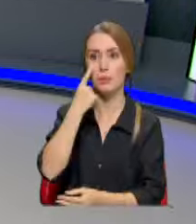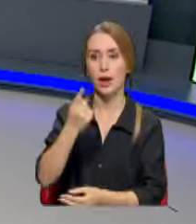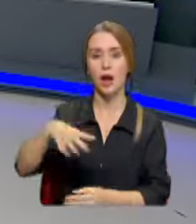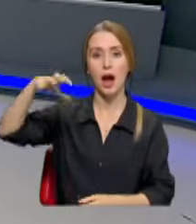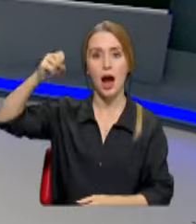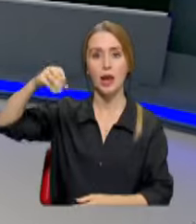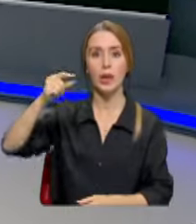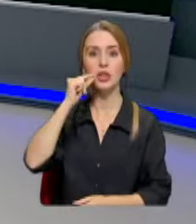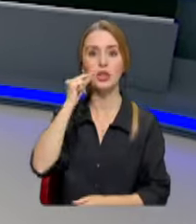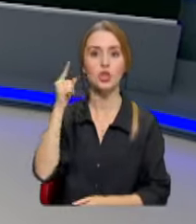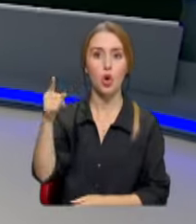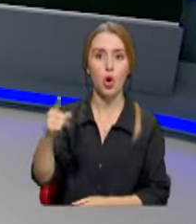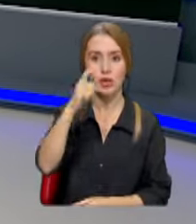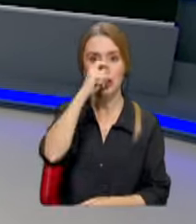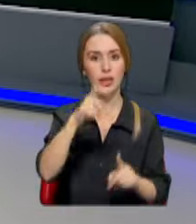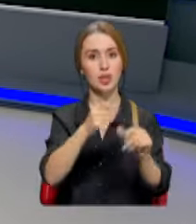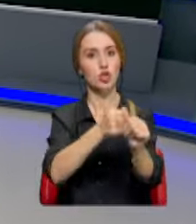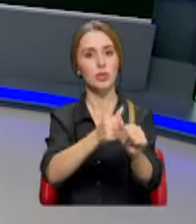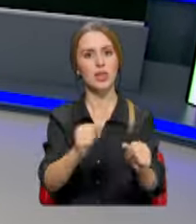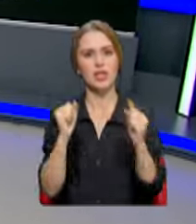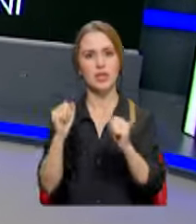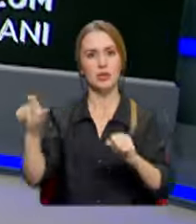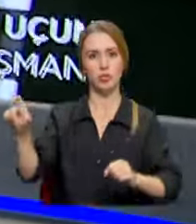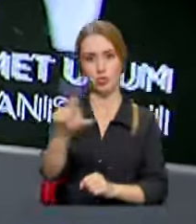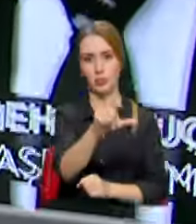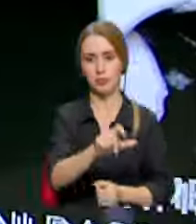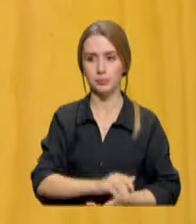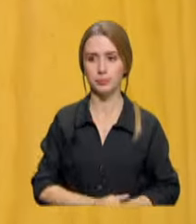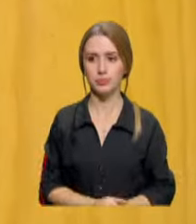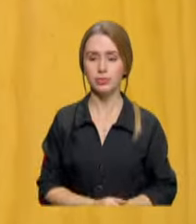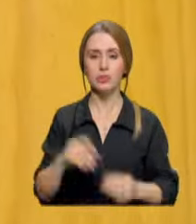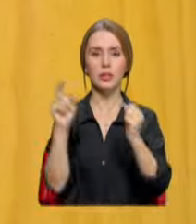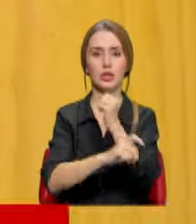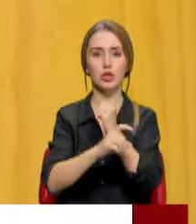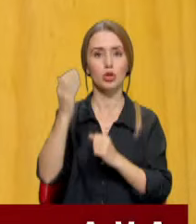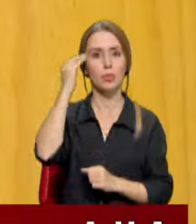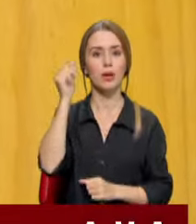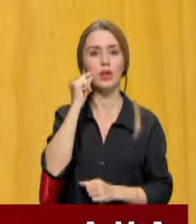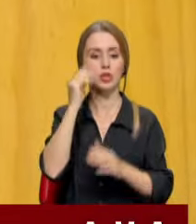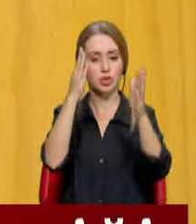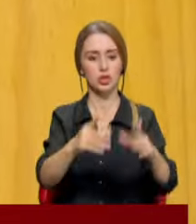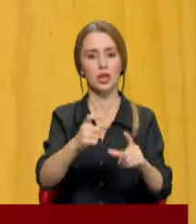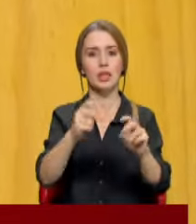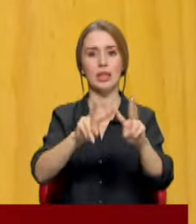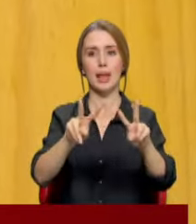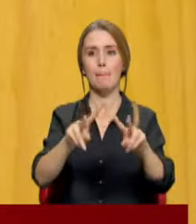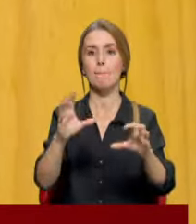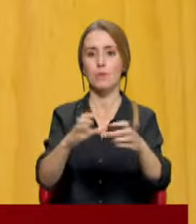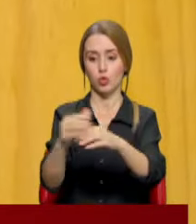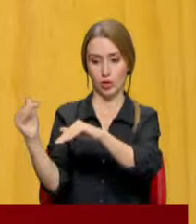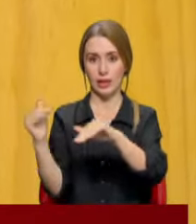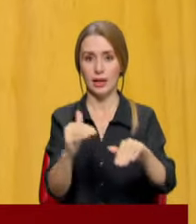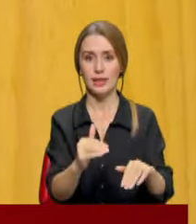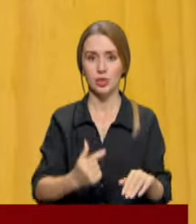AK Partili isimden saray danışmanına sert tepki. Terörist başı haydi DEM grubuna gelsin,